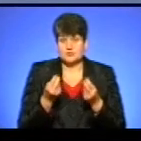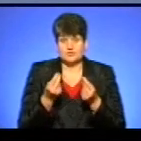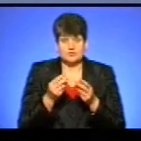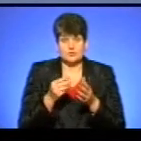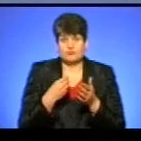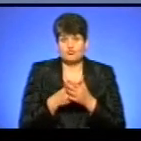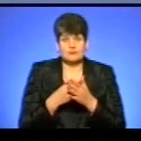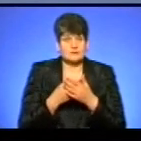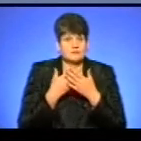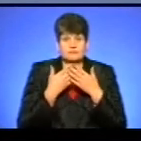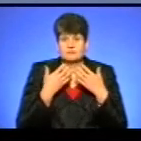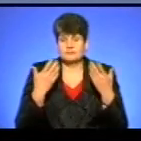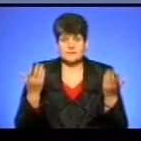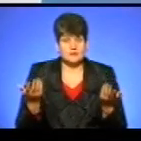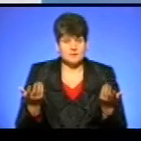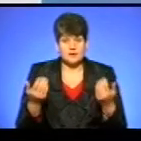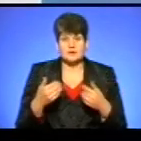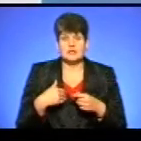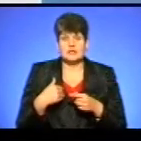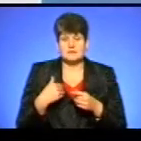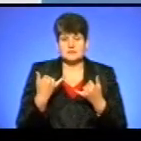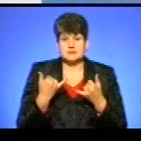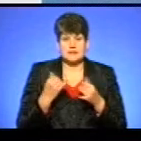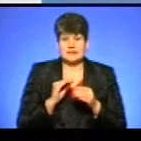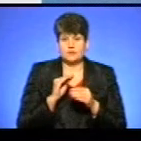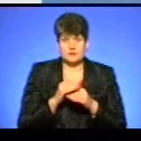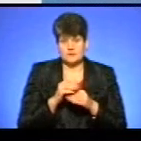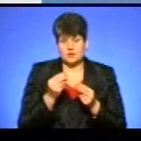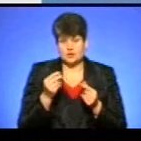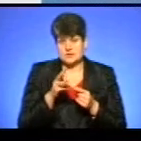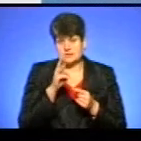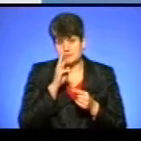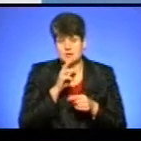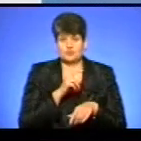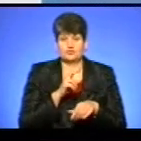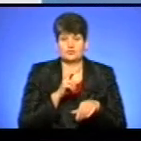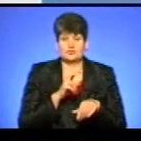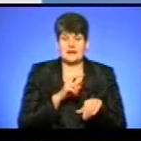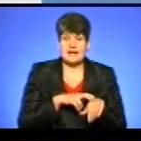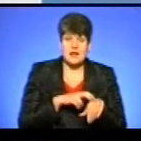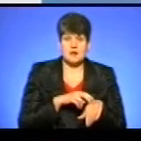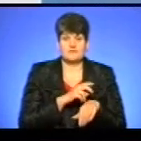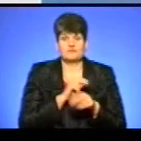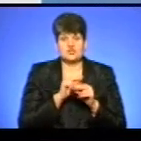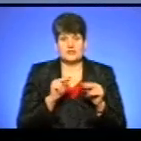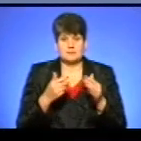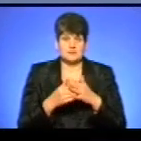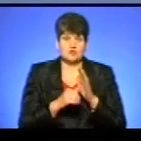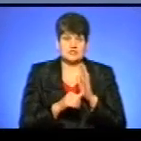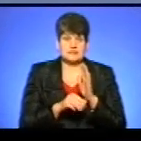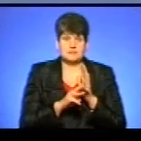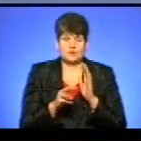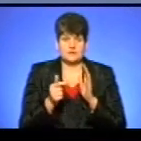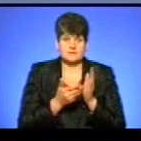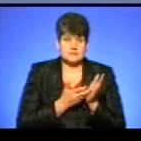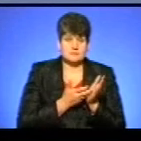ні для кого не є секретом, що ми зараз в зв'язку з тим, що нам не додали грошей на зарплату лікарям і вчителям. Близько 60 мільйонів гривень